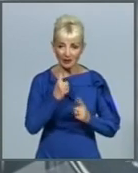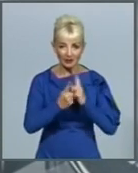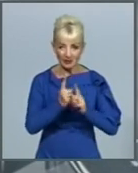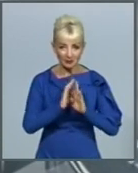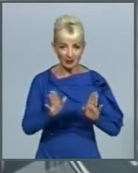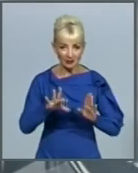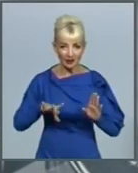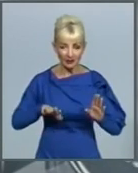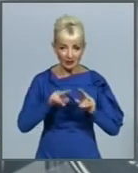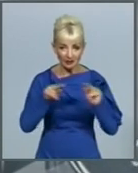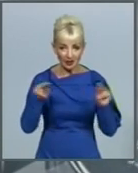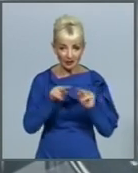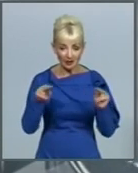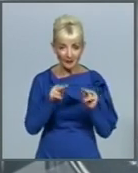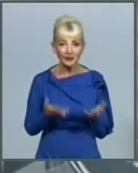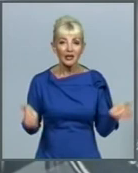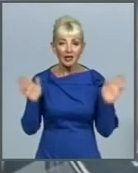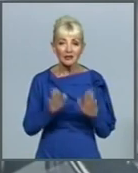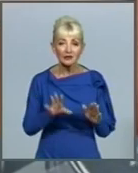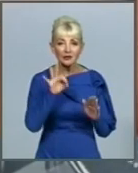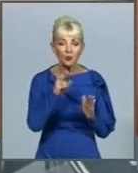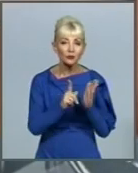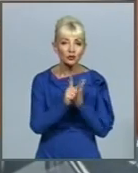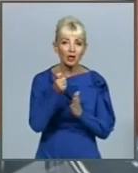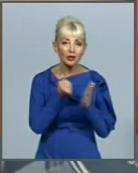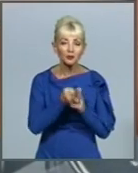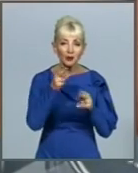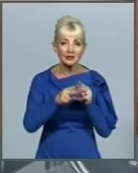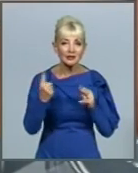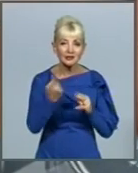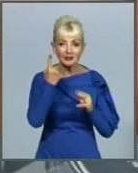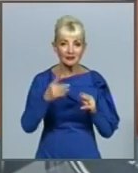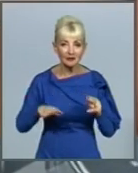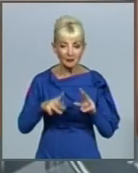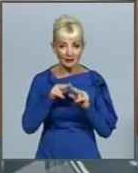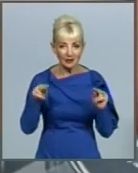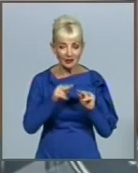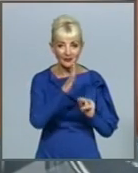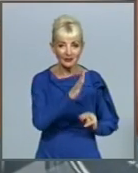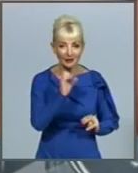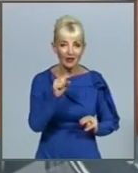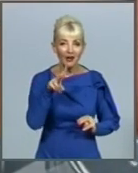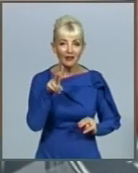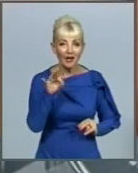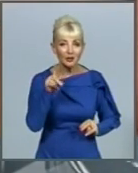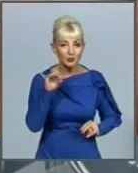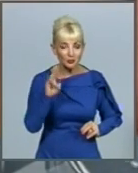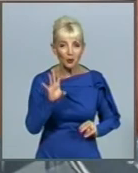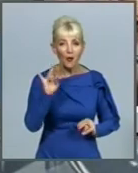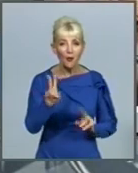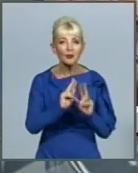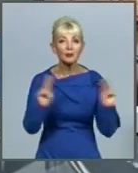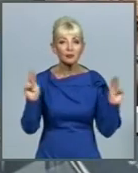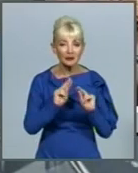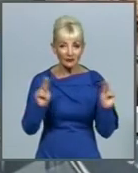и оставалась от начала до конца с единственным тренером Виктором Александровичем Голозюк. Он же